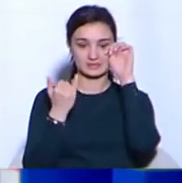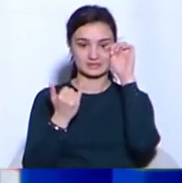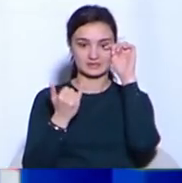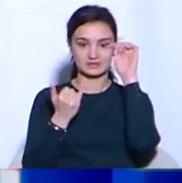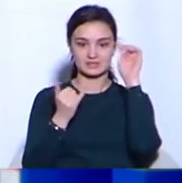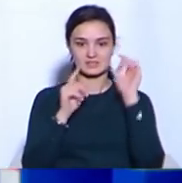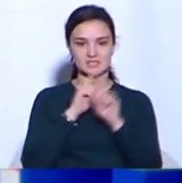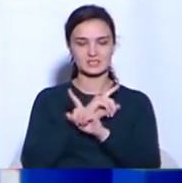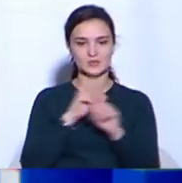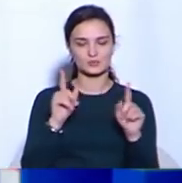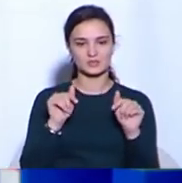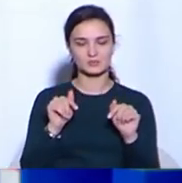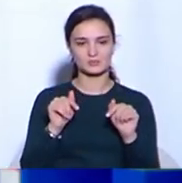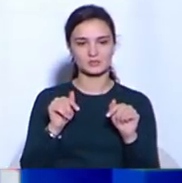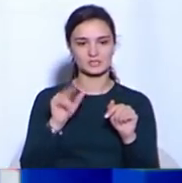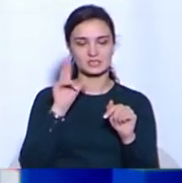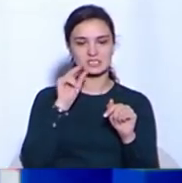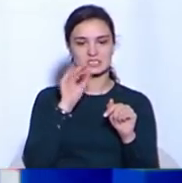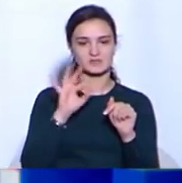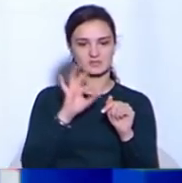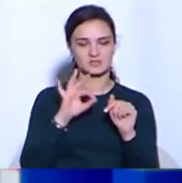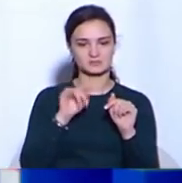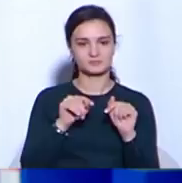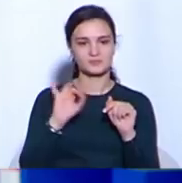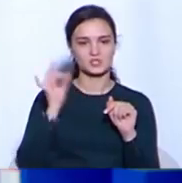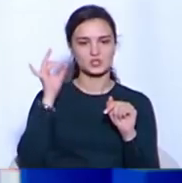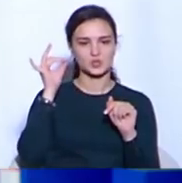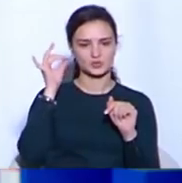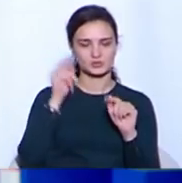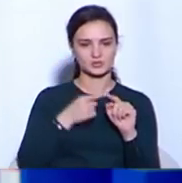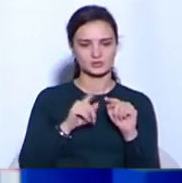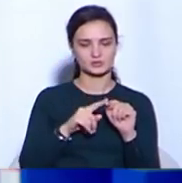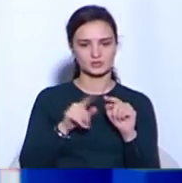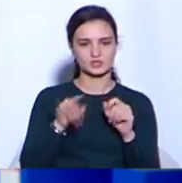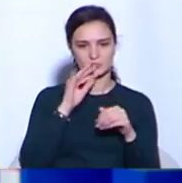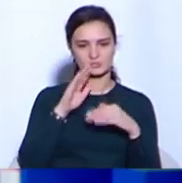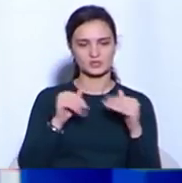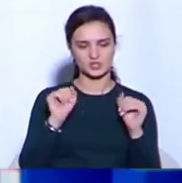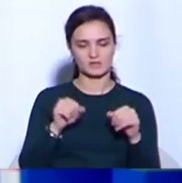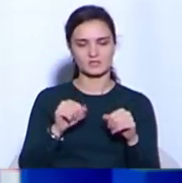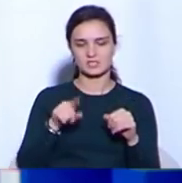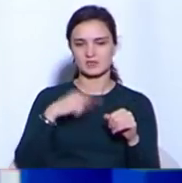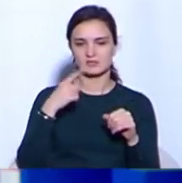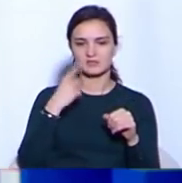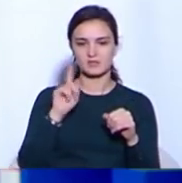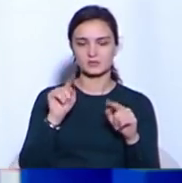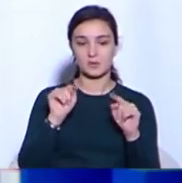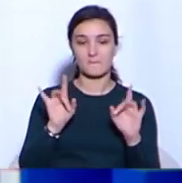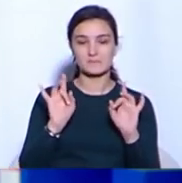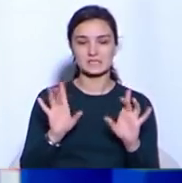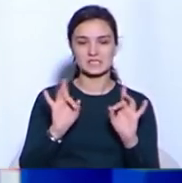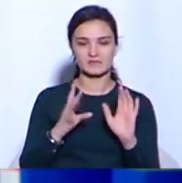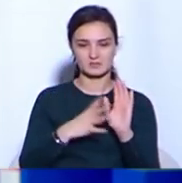დღეს განსაკუთრებული თარიღის ისტორიულ წილში დანახვის შემდეგ შეგვიძლია ვთქვათ, რომ ამ